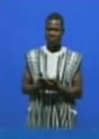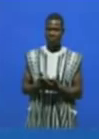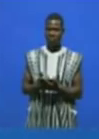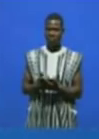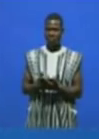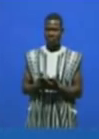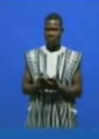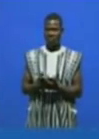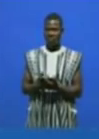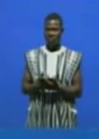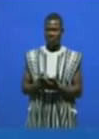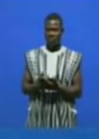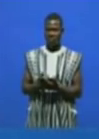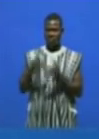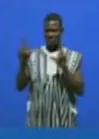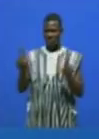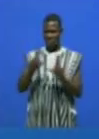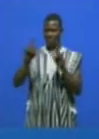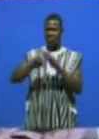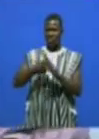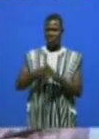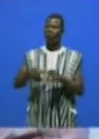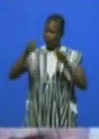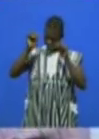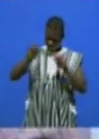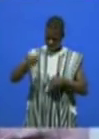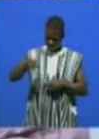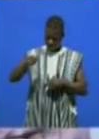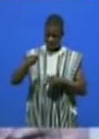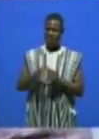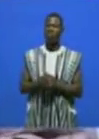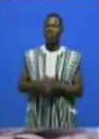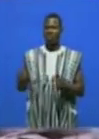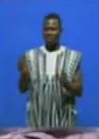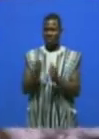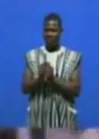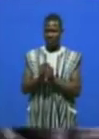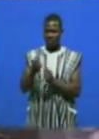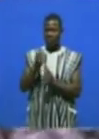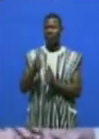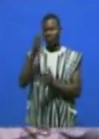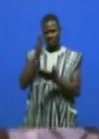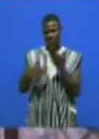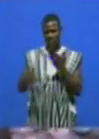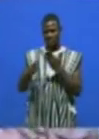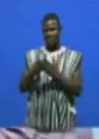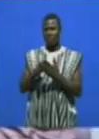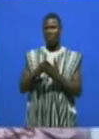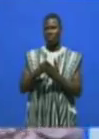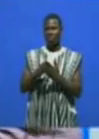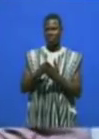de l'audience justement lundi ça reprend avec la partie et nous puissions a fait